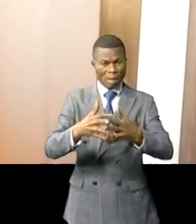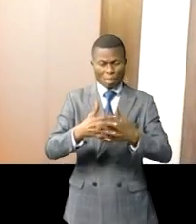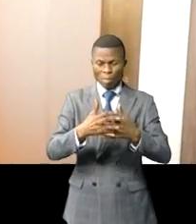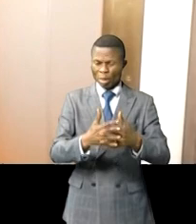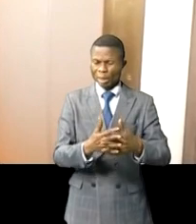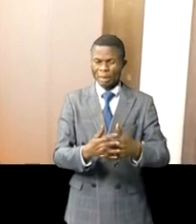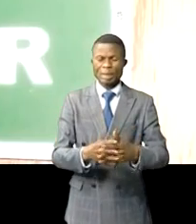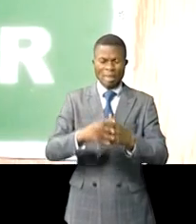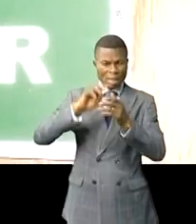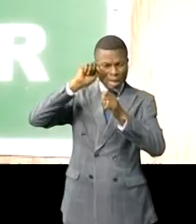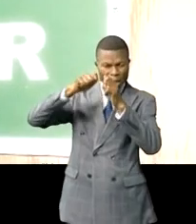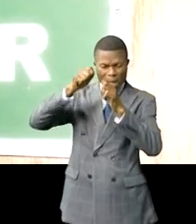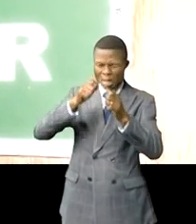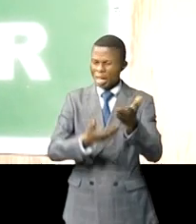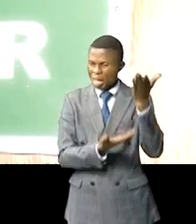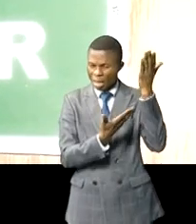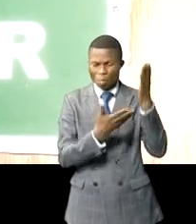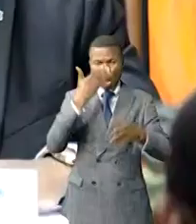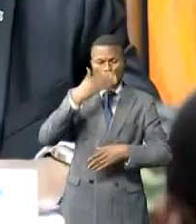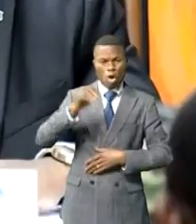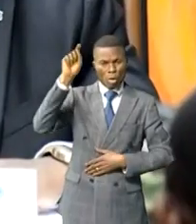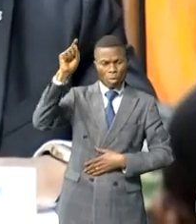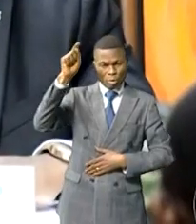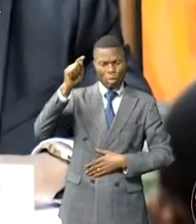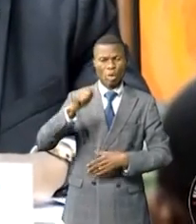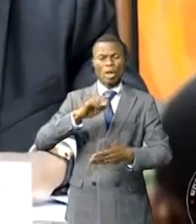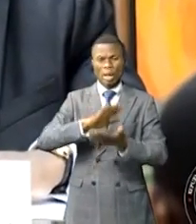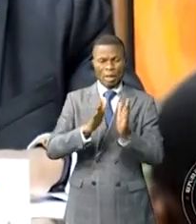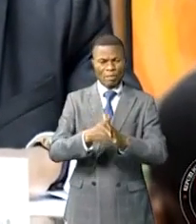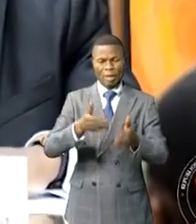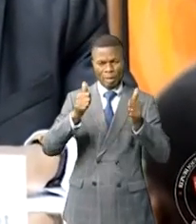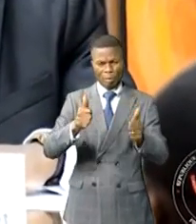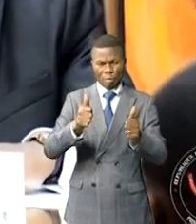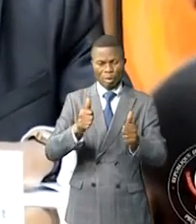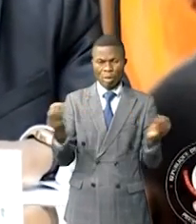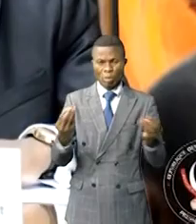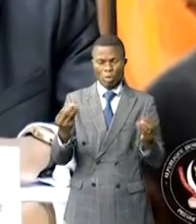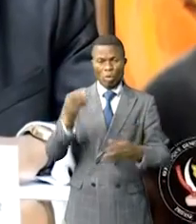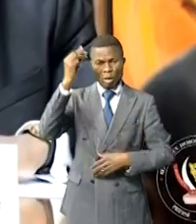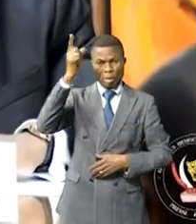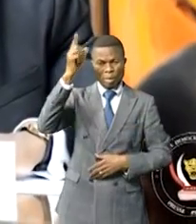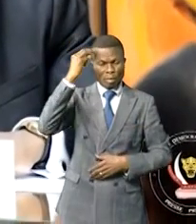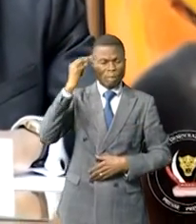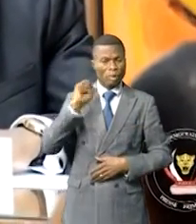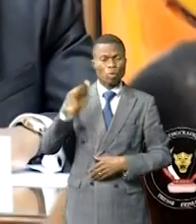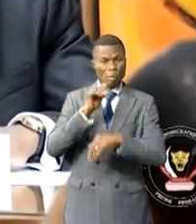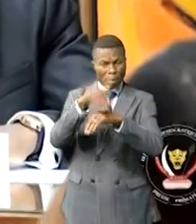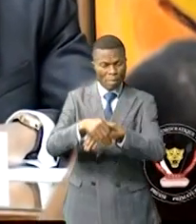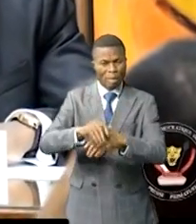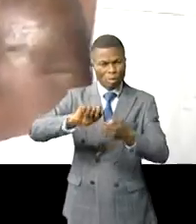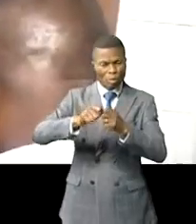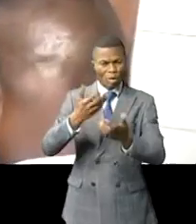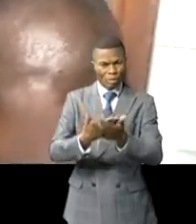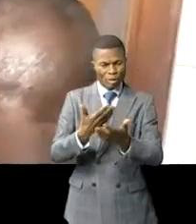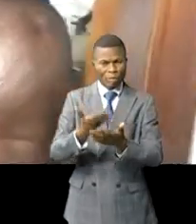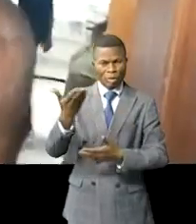d'imagerie médicale de la clinique Ngaliema, remis en service grâce à l'implication du Premier ministre Jean-Michel Samalukonde Kyenge. Vu le coût